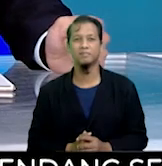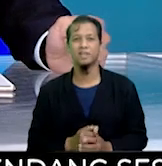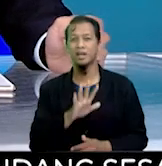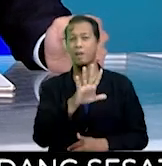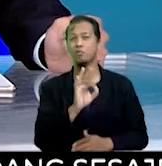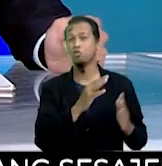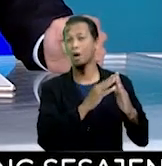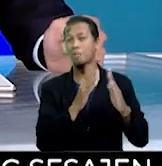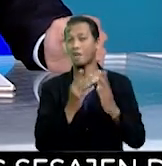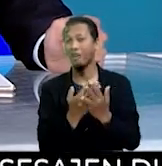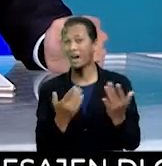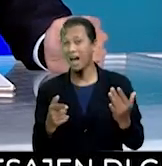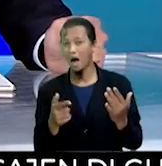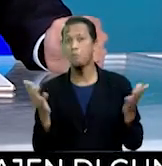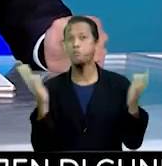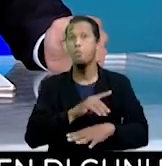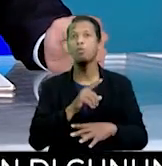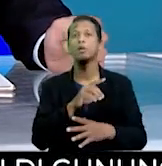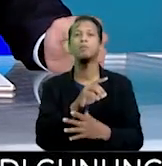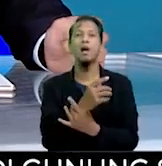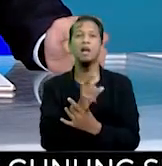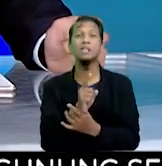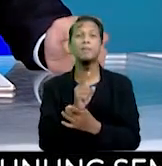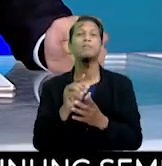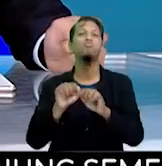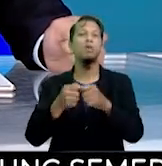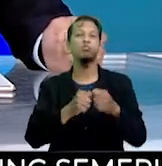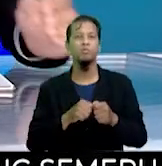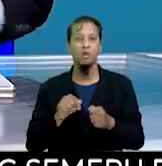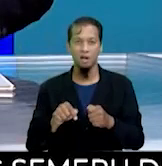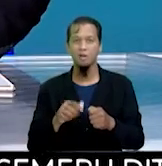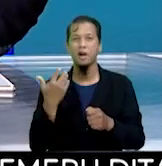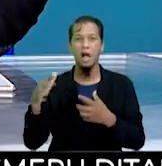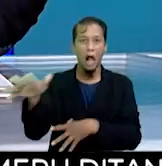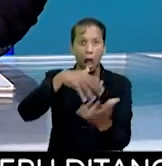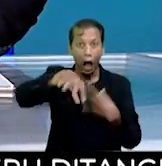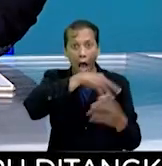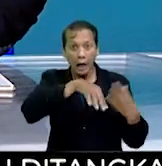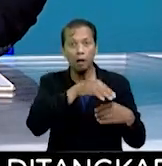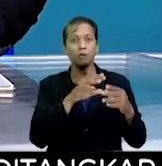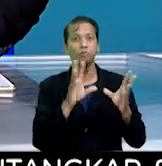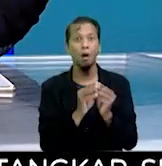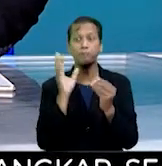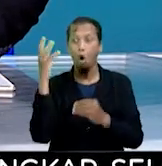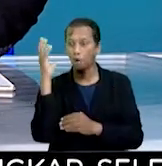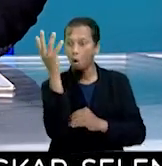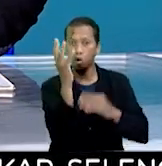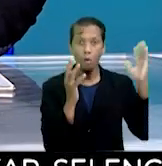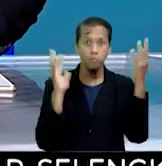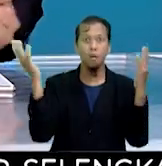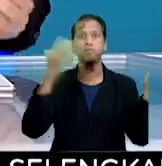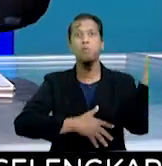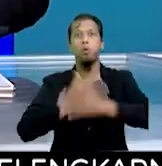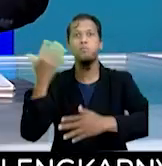akibat angin kencang 50 rumah warga di Magelang Jawa Tengah rusak yang kencang akibatkan sejumlah Pohon tumbang warga